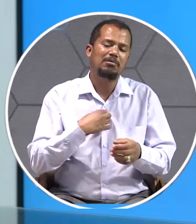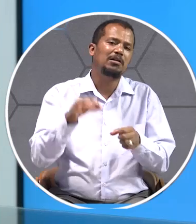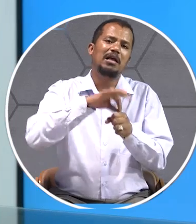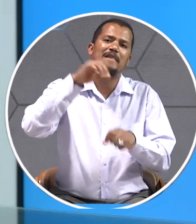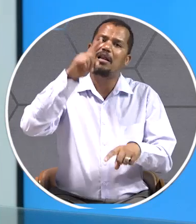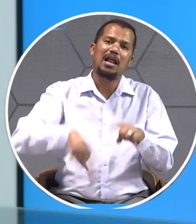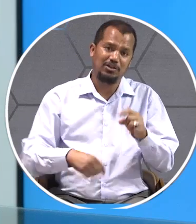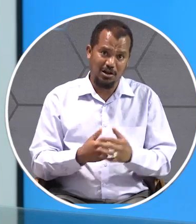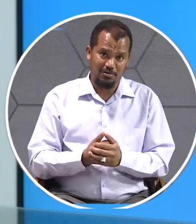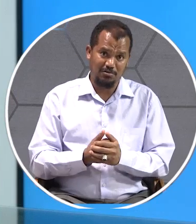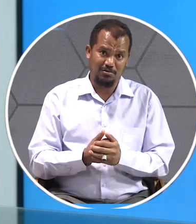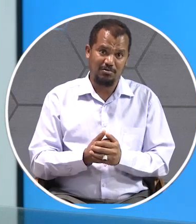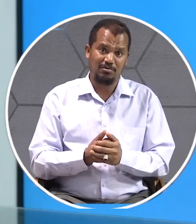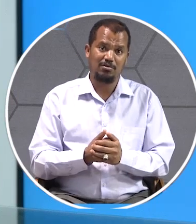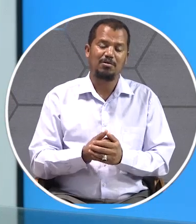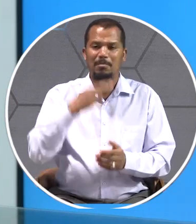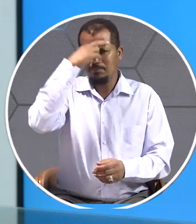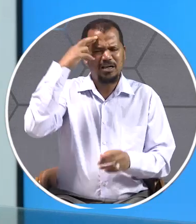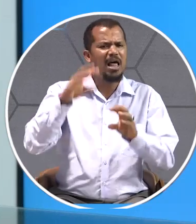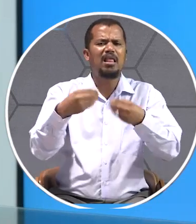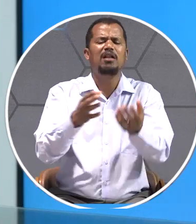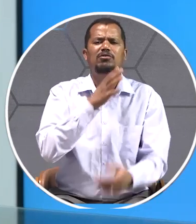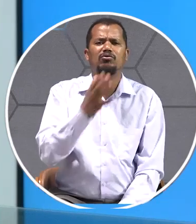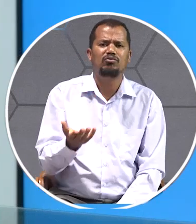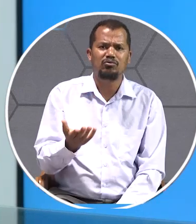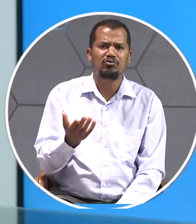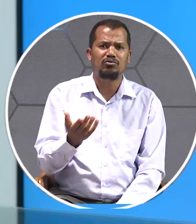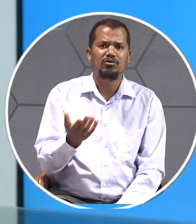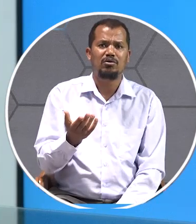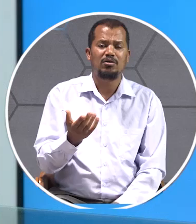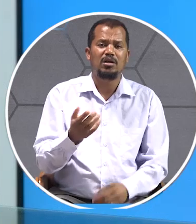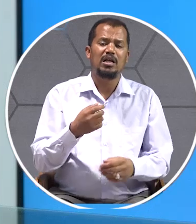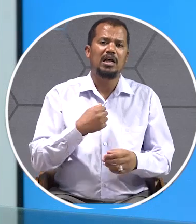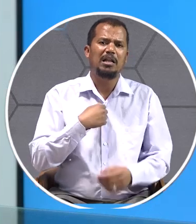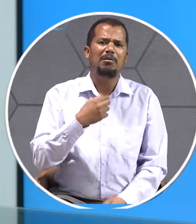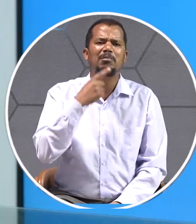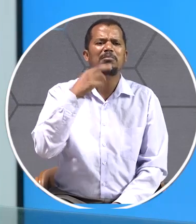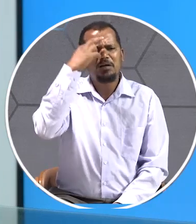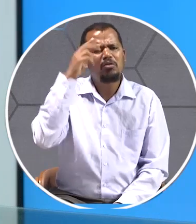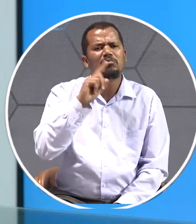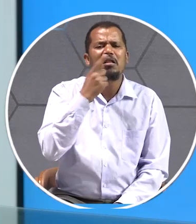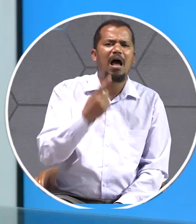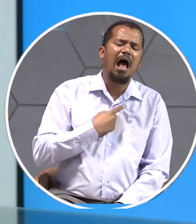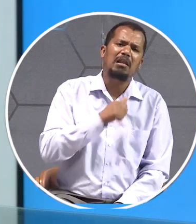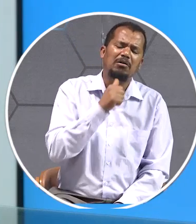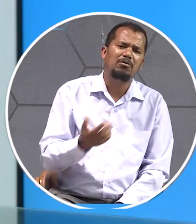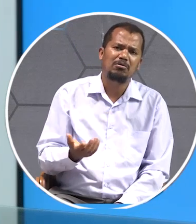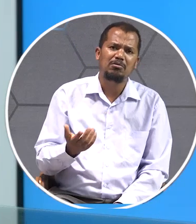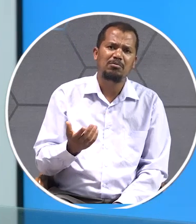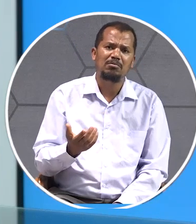አንችልም ምክንያት ሳይሰጡህ ነው አዎ በቃ ምክንያቱን ንገሩኝ አይነግሩኝም እና